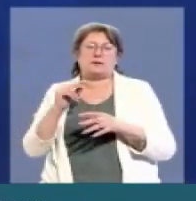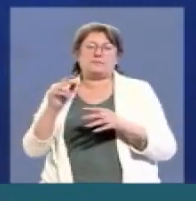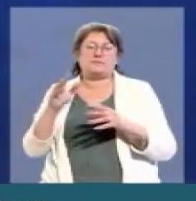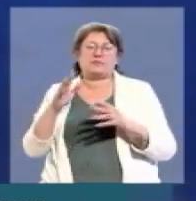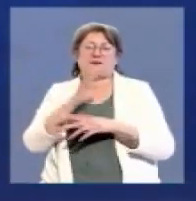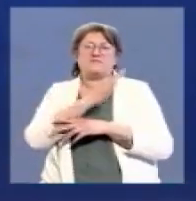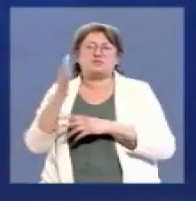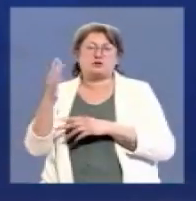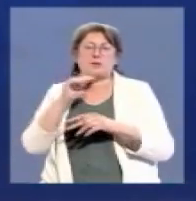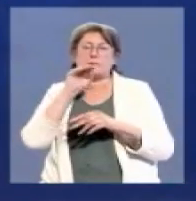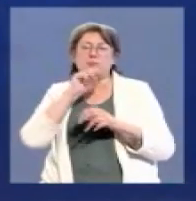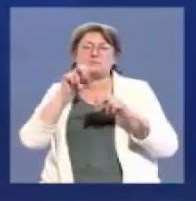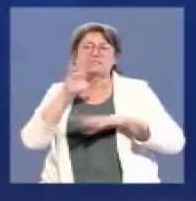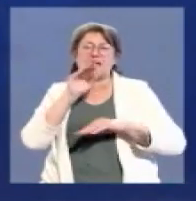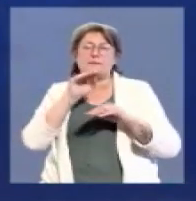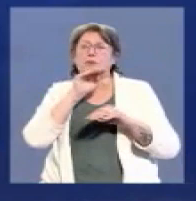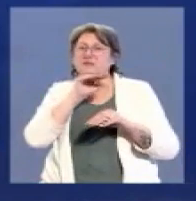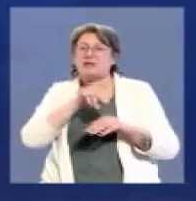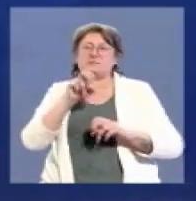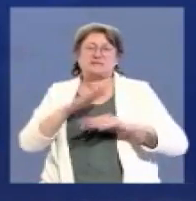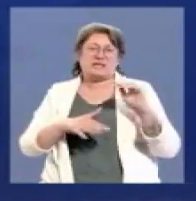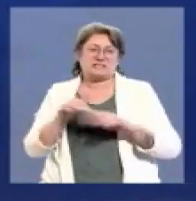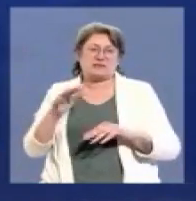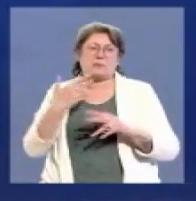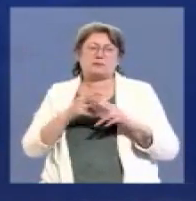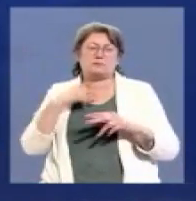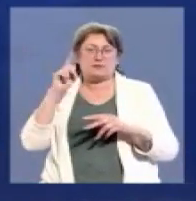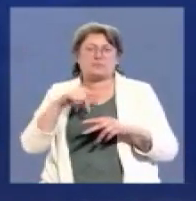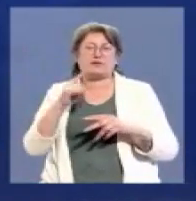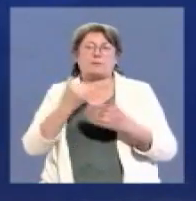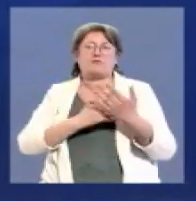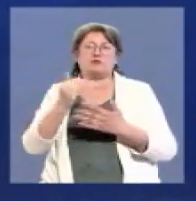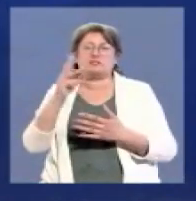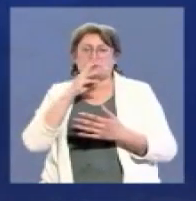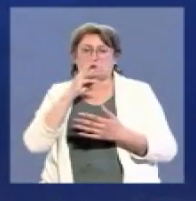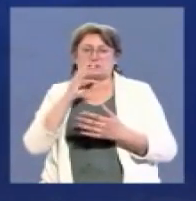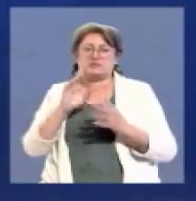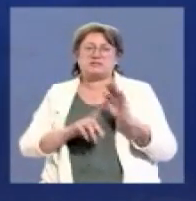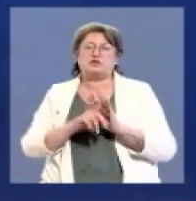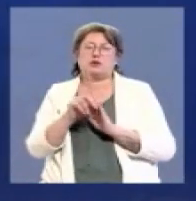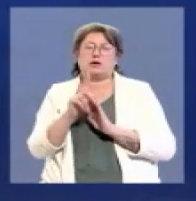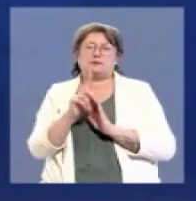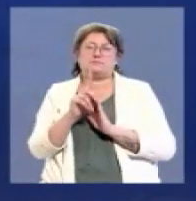лесную отрасль квалифицированных кадров. Об этой проблеме мы все знаем. На сегодняшний день повышение заработной платы